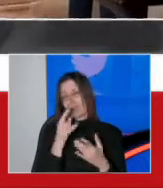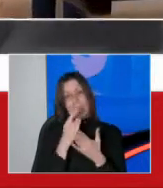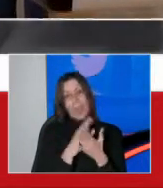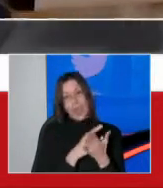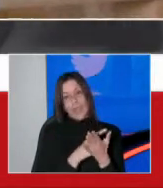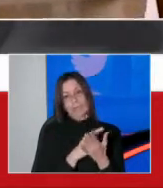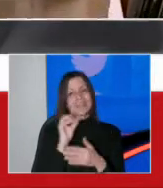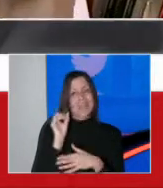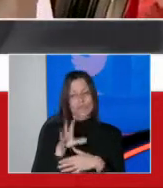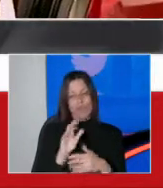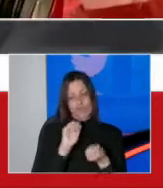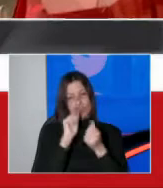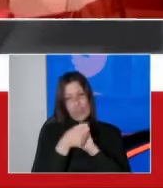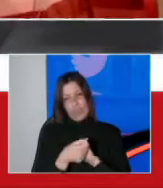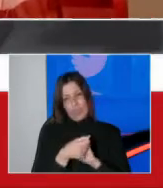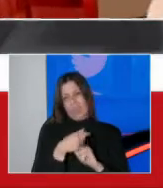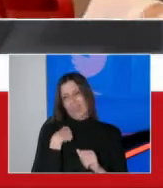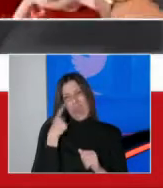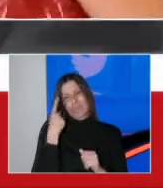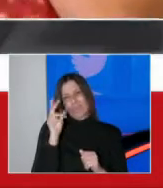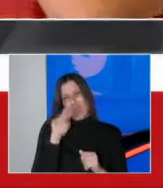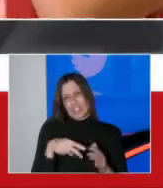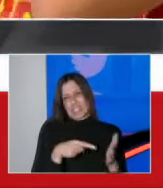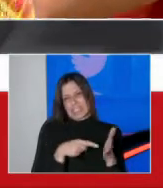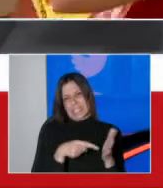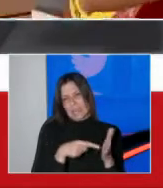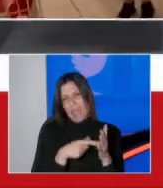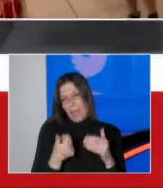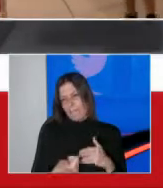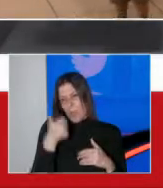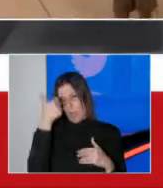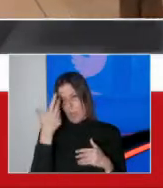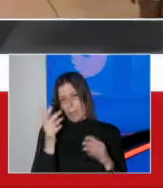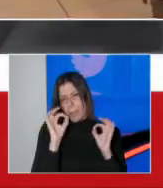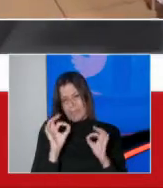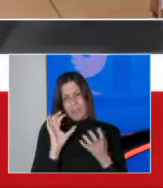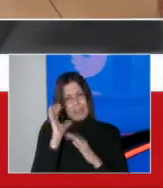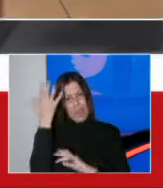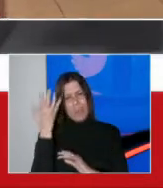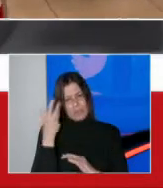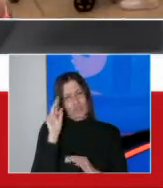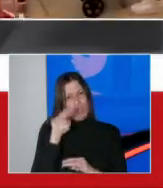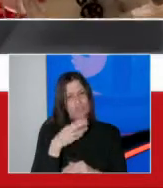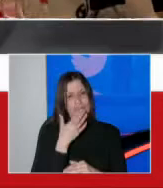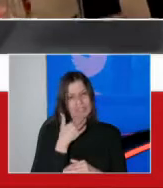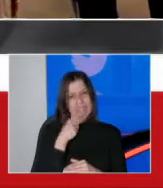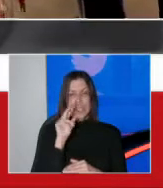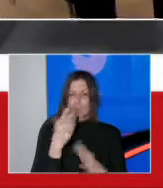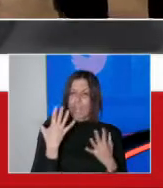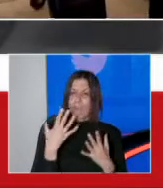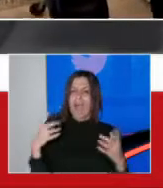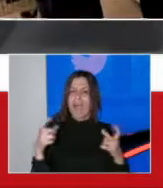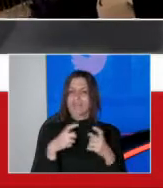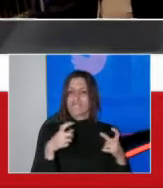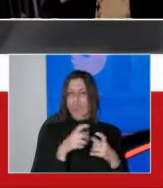שהמחוקקים יבואו וישנו, אני לא חושב שיש סיבה למונופולים הבאמת מטורפים שיש בישראל. יש פה כמה חברות